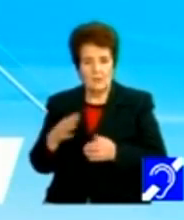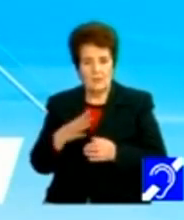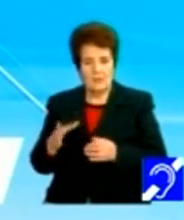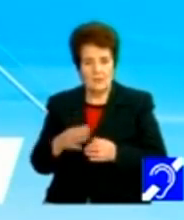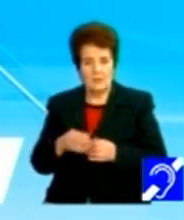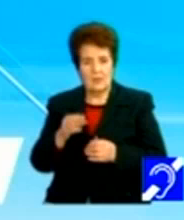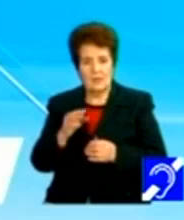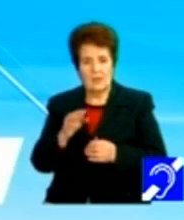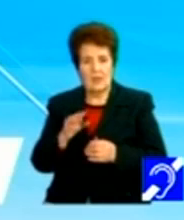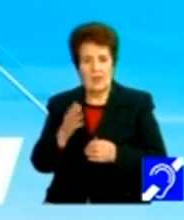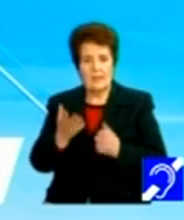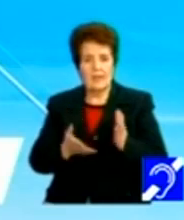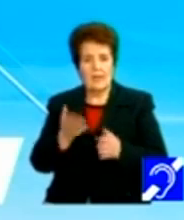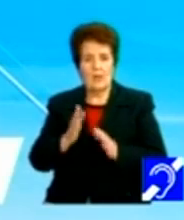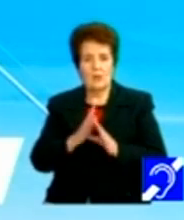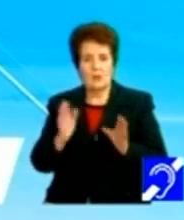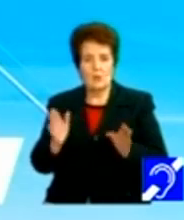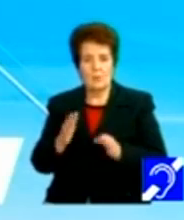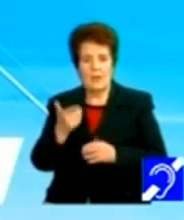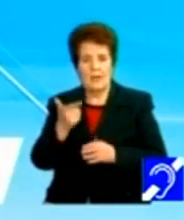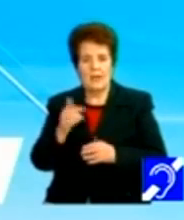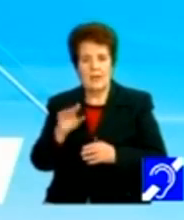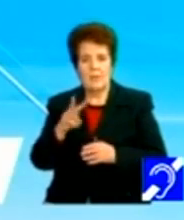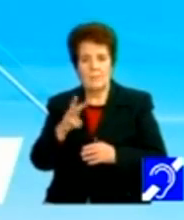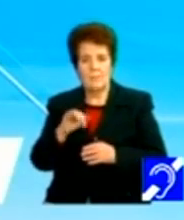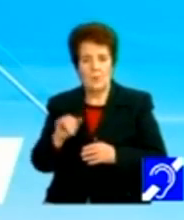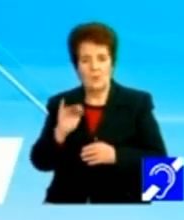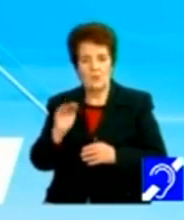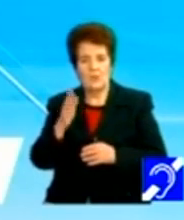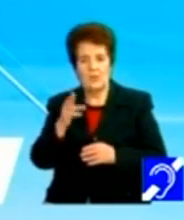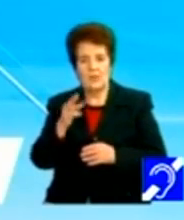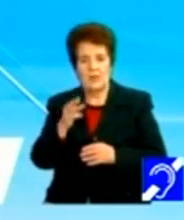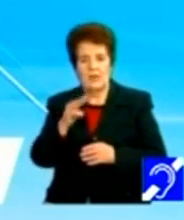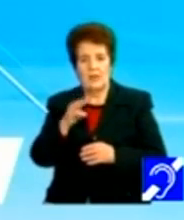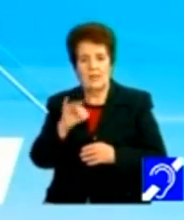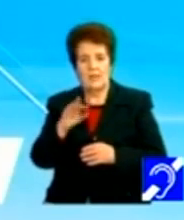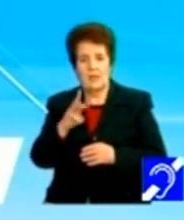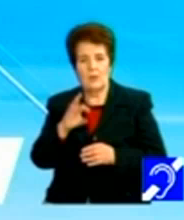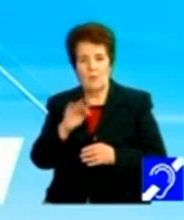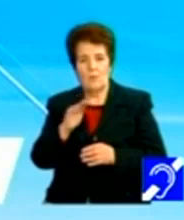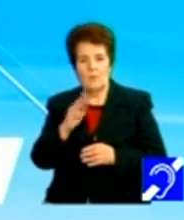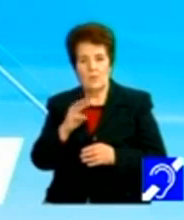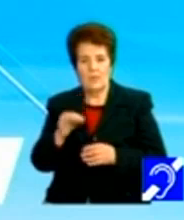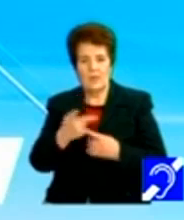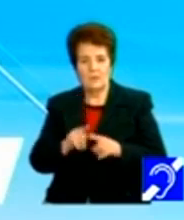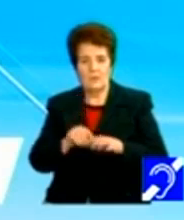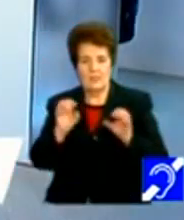domnul Terguță, dar numai domnul Ghimpuș cu domnul Timofti puteau să dea o asemenea